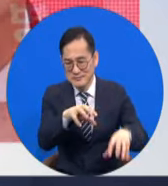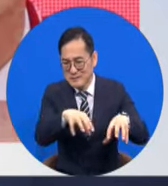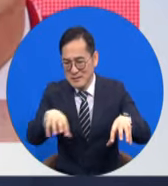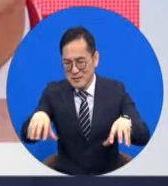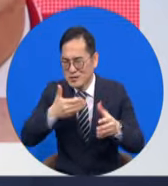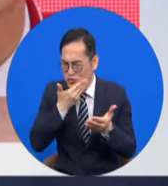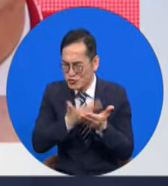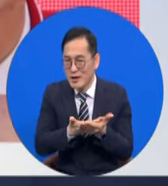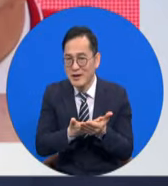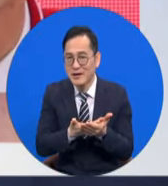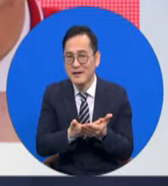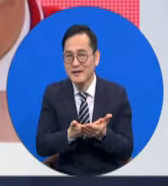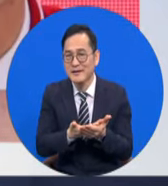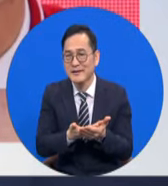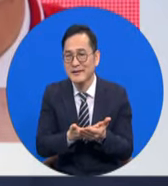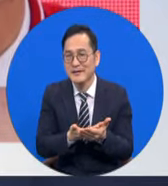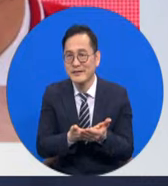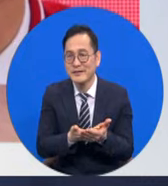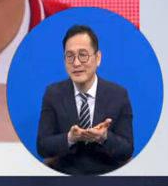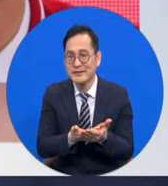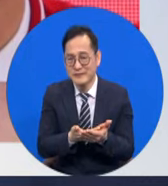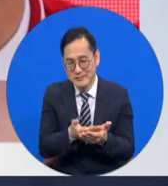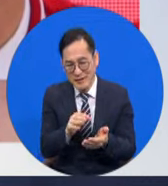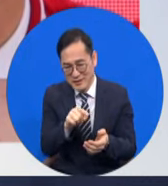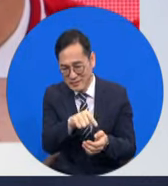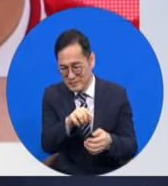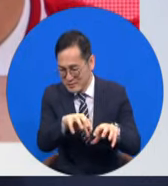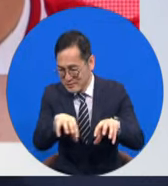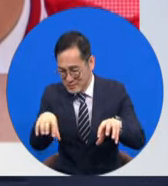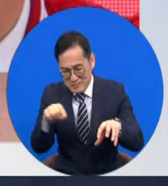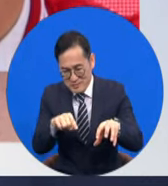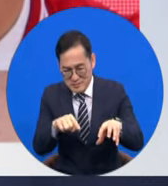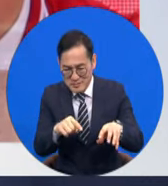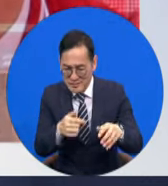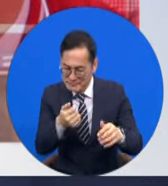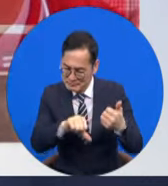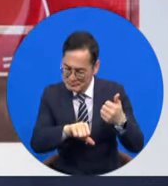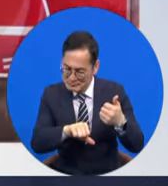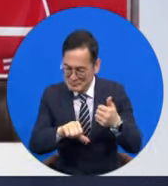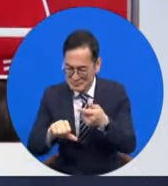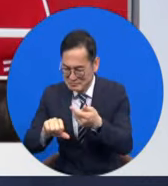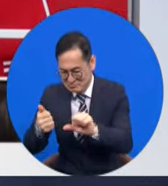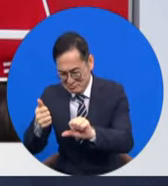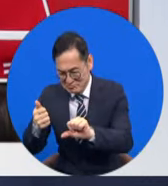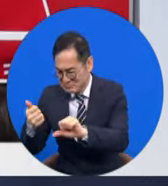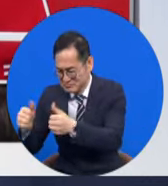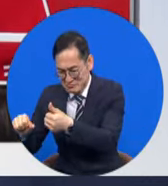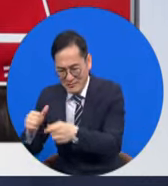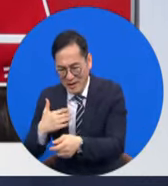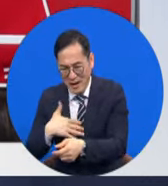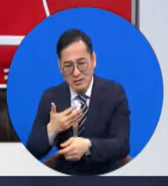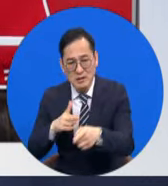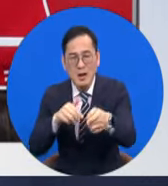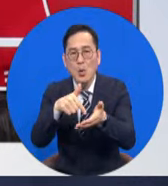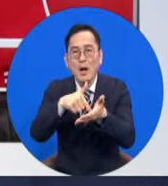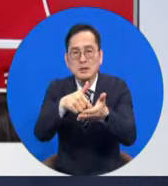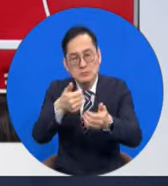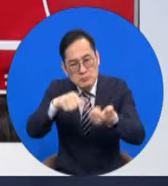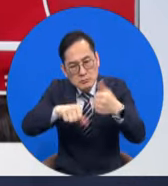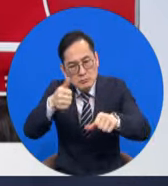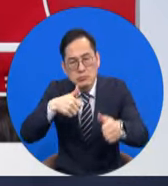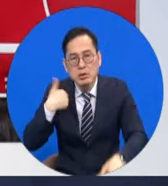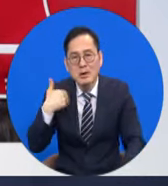그려지는데 진짜로 예측하기가 어려운 곳이 어디냐? 그게 광진 아니겠습니까? 네. 그런데 광진에 나와 있는 사람들이 어떻게